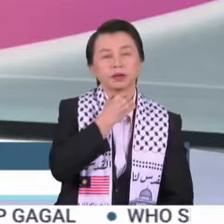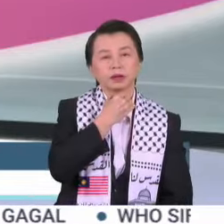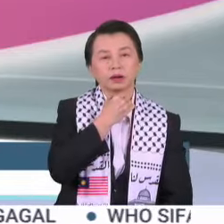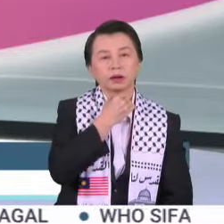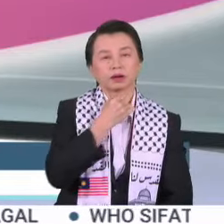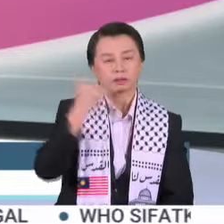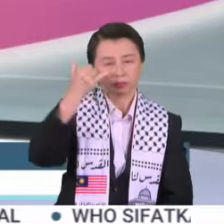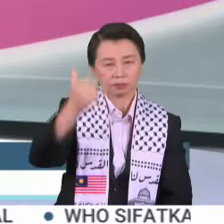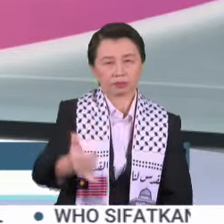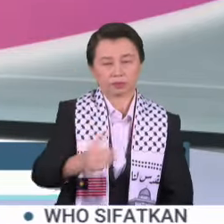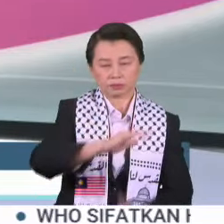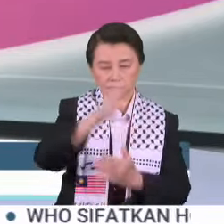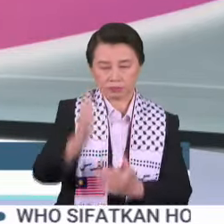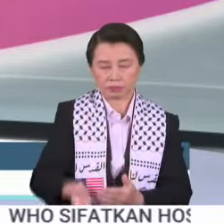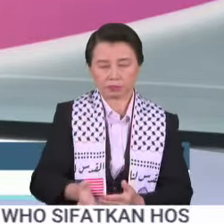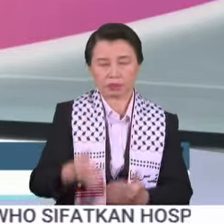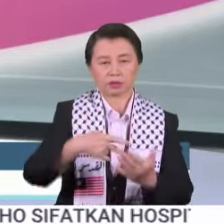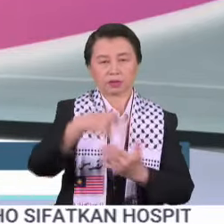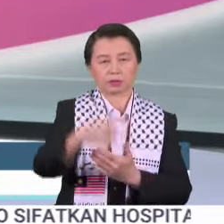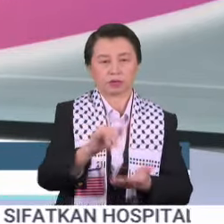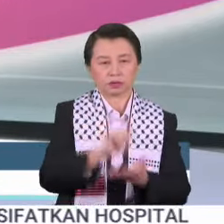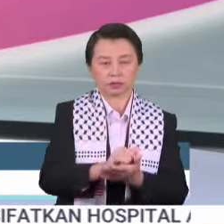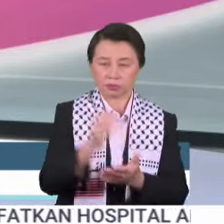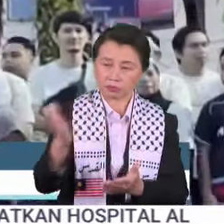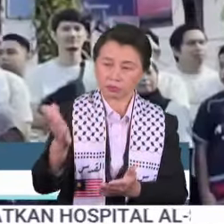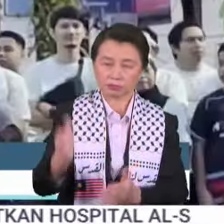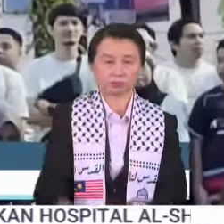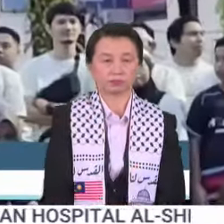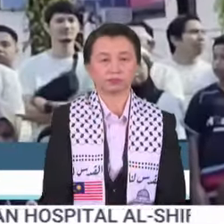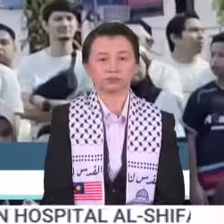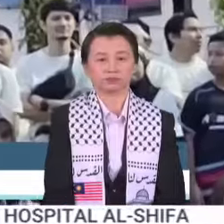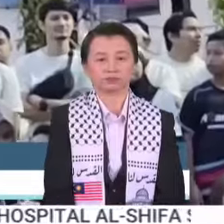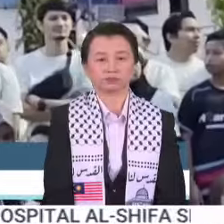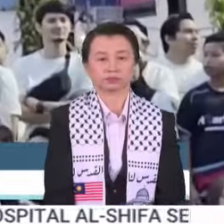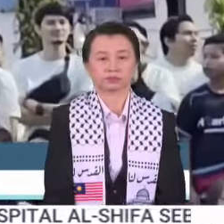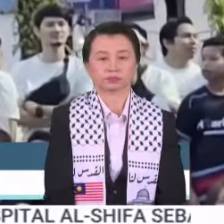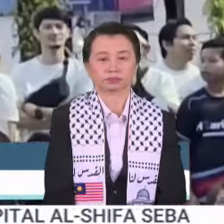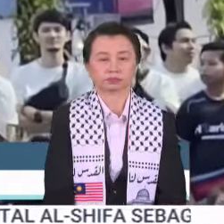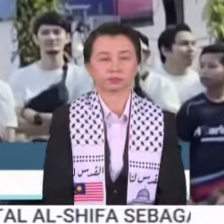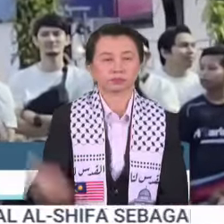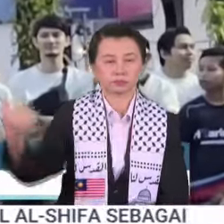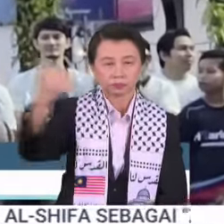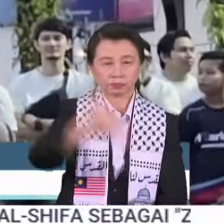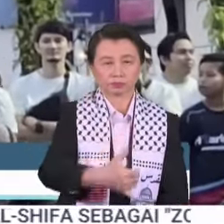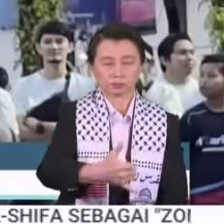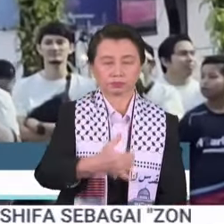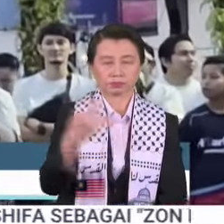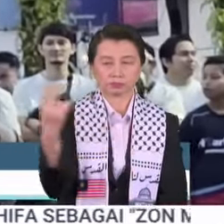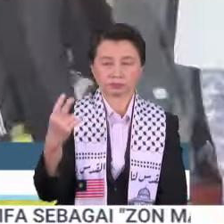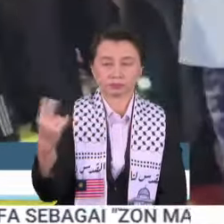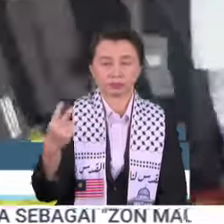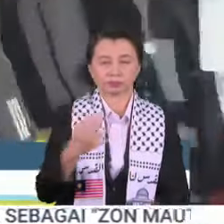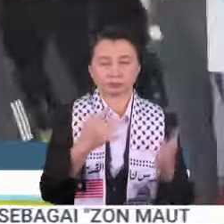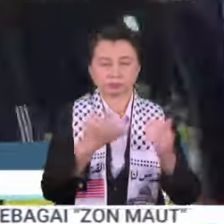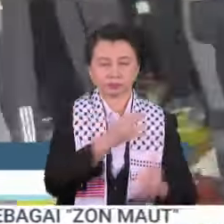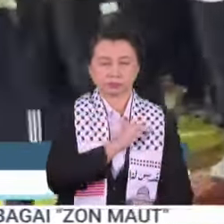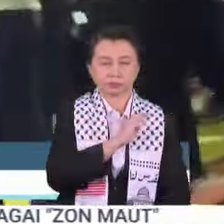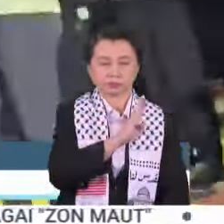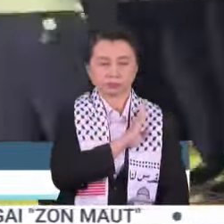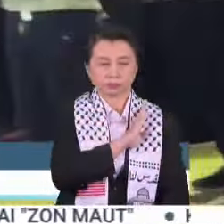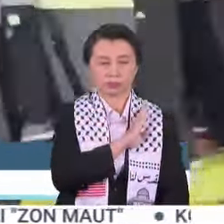berkenan berangkat menyempurnakan acara tersebut. Keberangkatan tiba baginda disambut Menteri